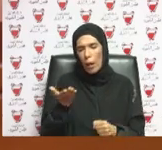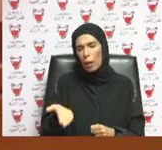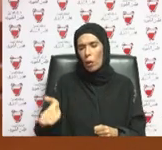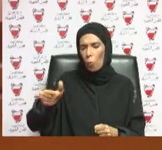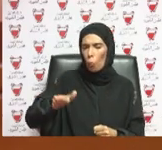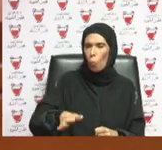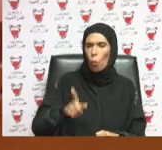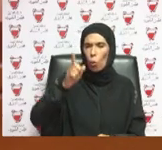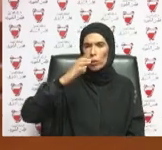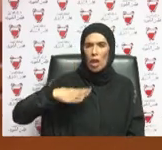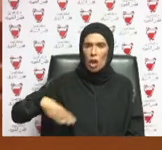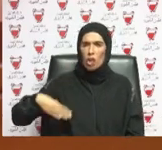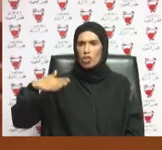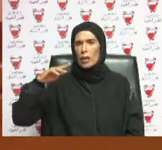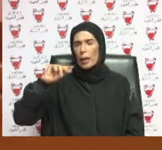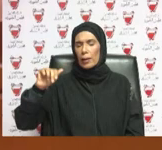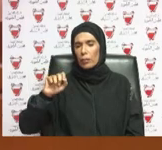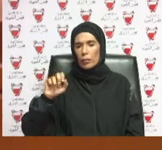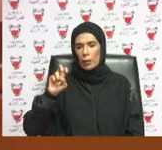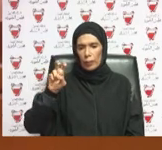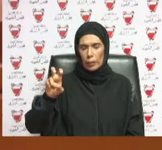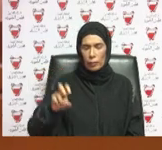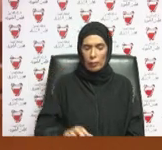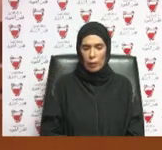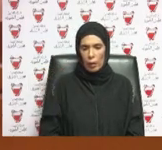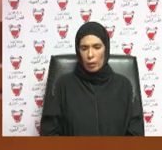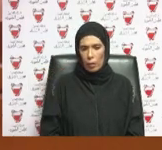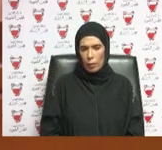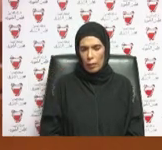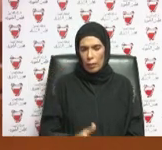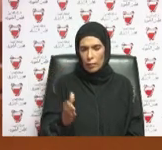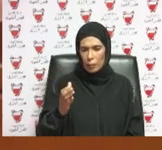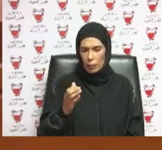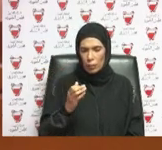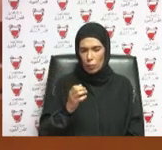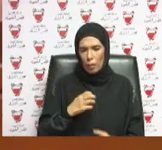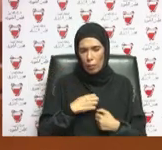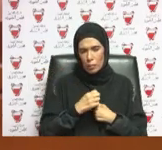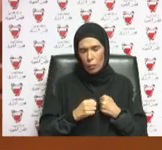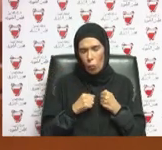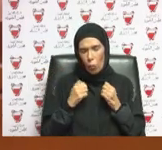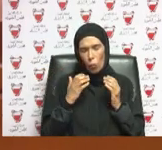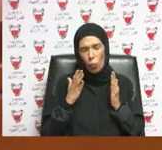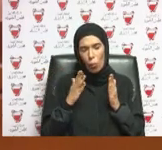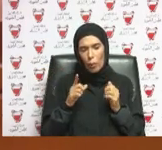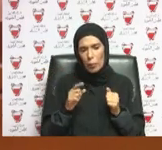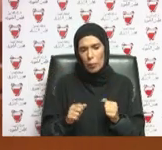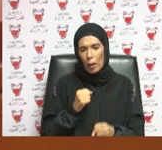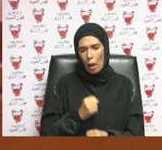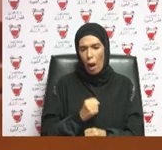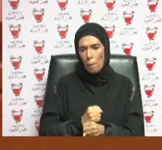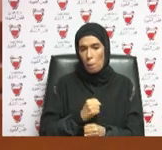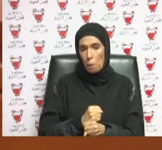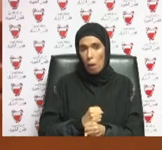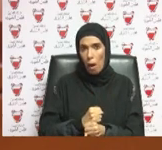المقيمين الذين اتخذوا البحرين موطنا وموئلا يستحضرون بأسى وخشوع مناقب الزعيم